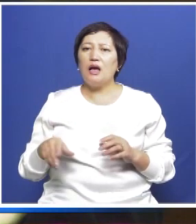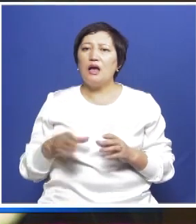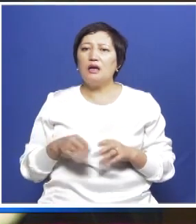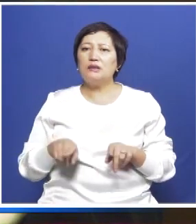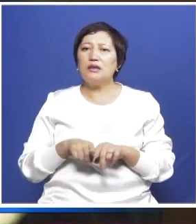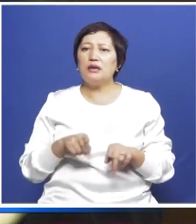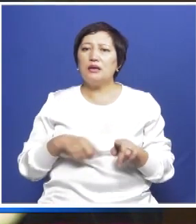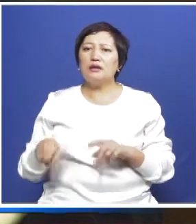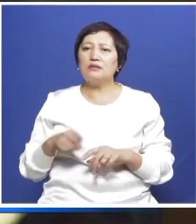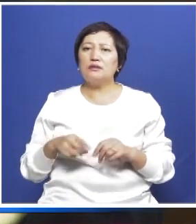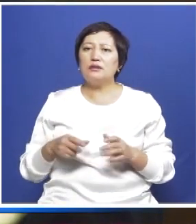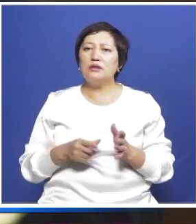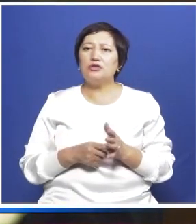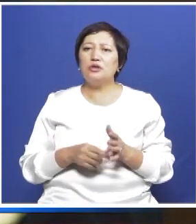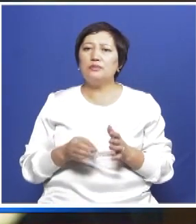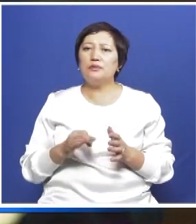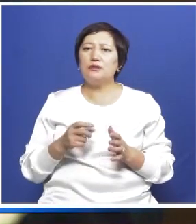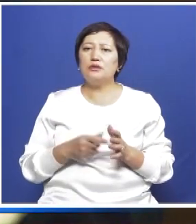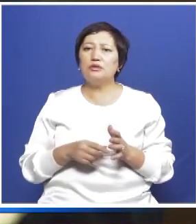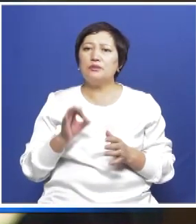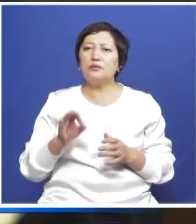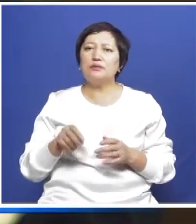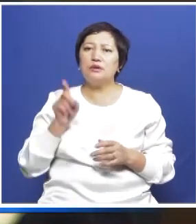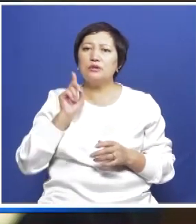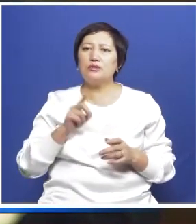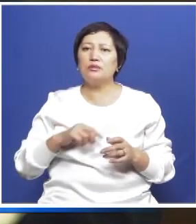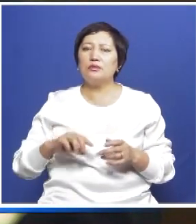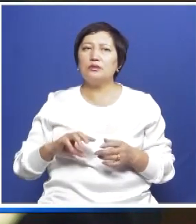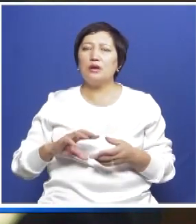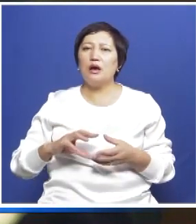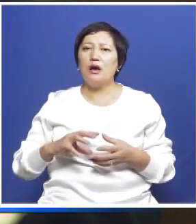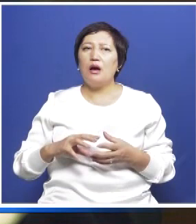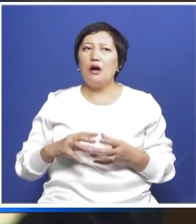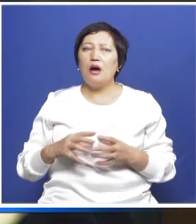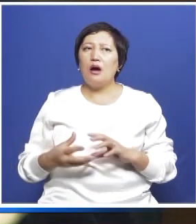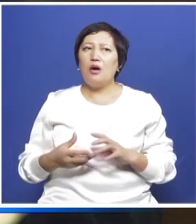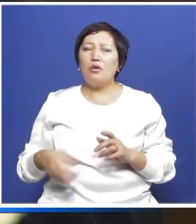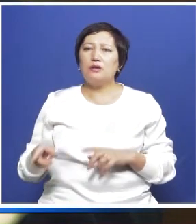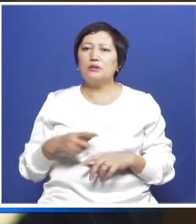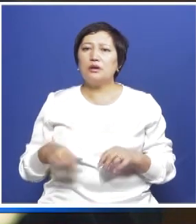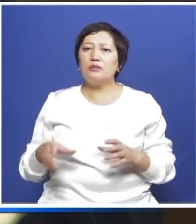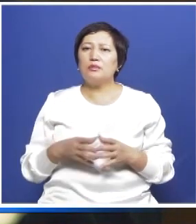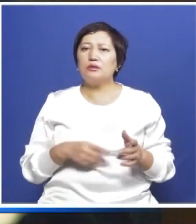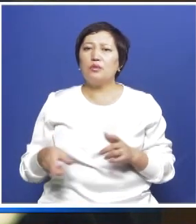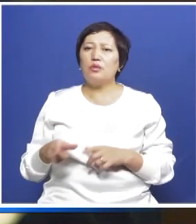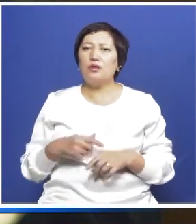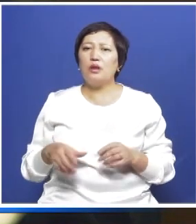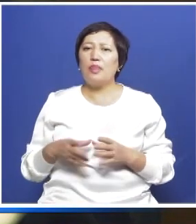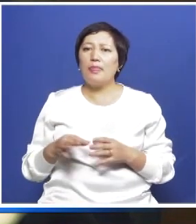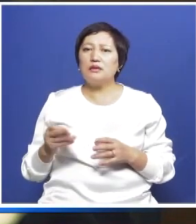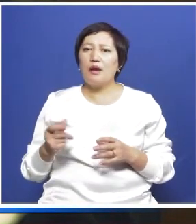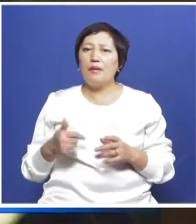статистикасына сәйкес 70%-дан астам су ресурстары ауыл шаруашылығында пайдаланылады. Оның шамамен